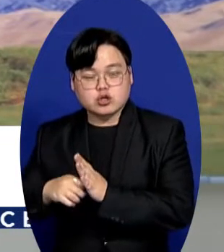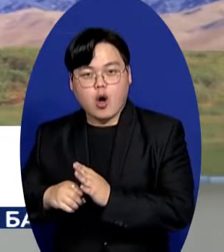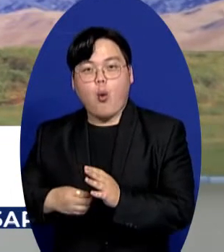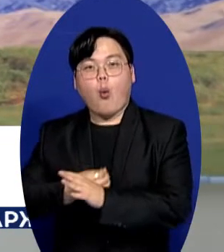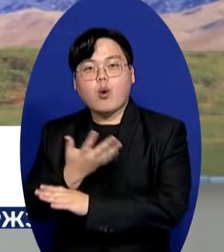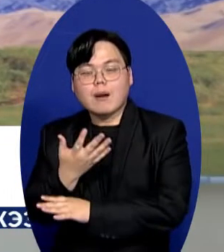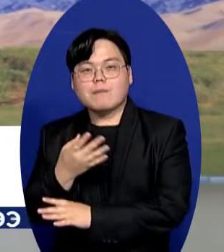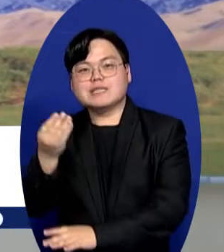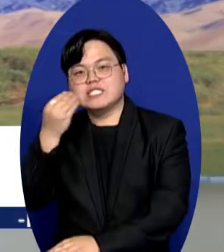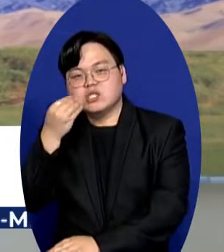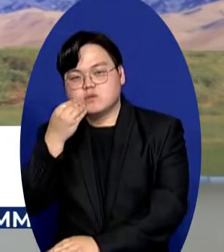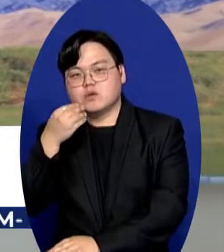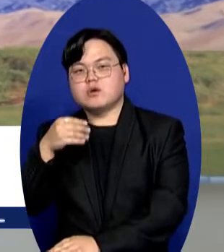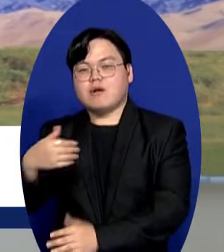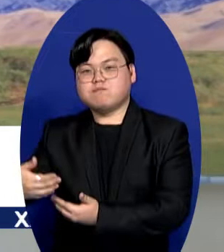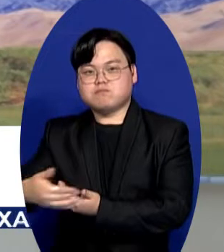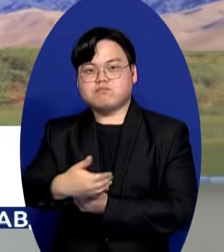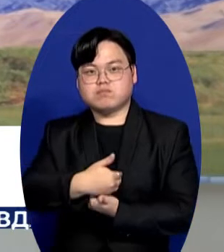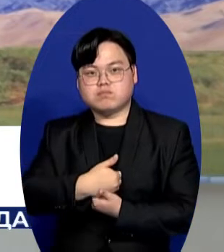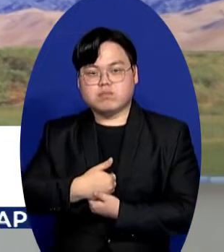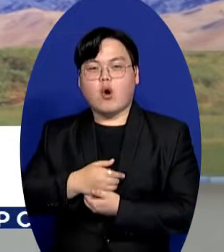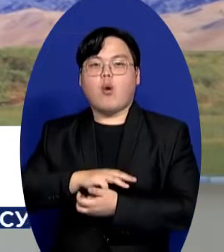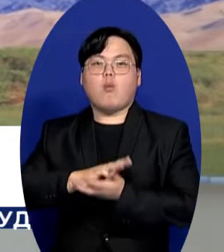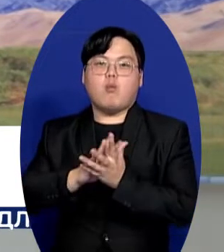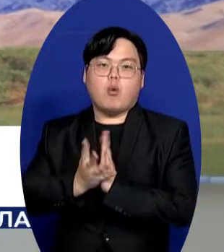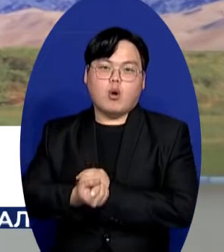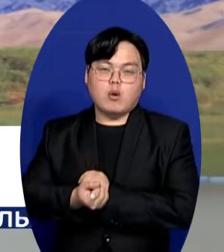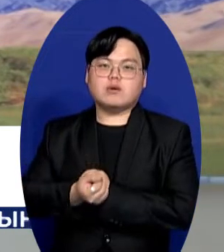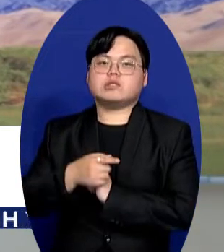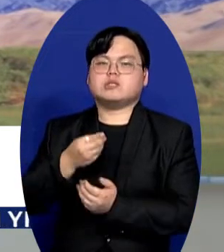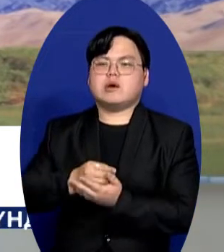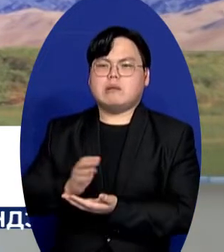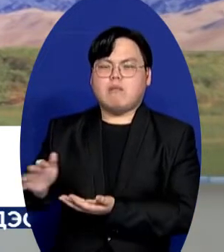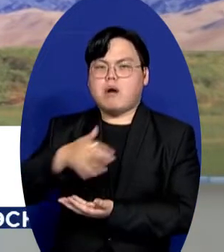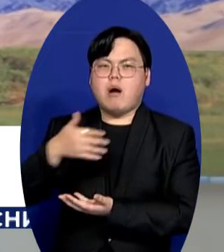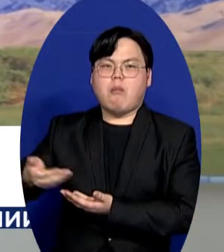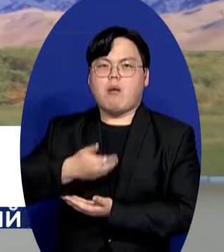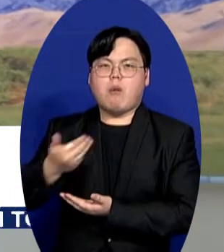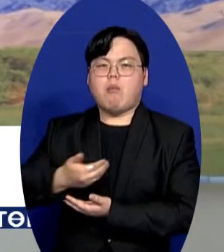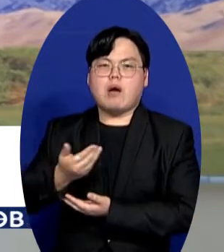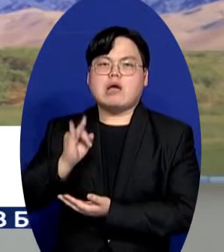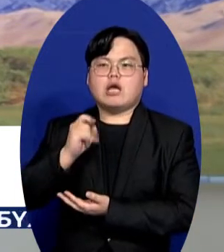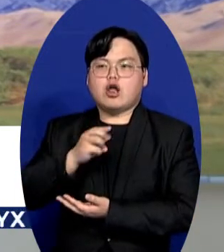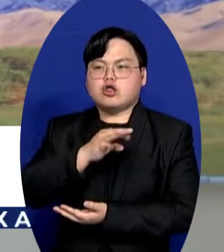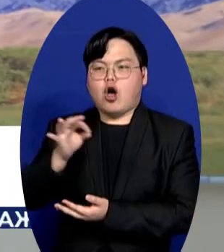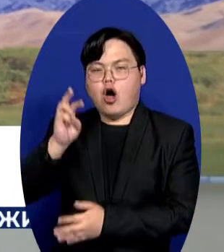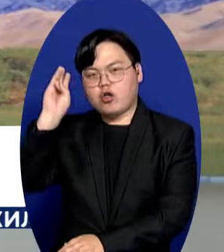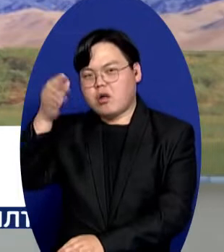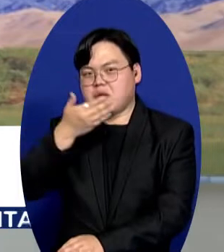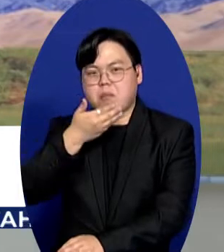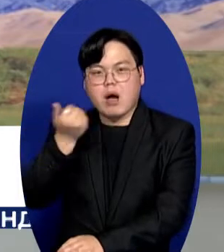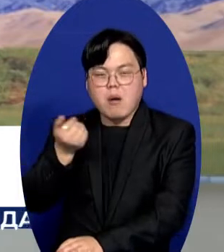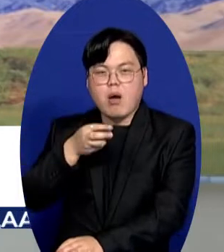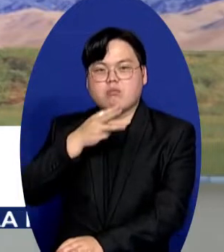нар одоо жимсгэн түүгээд ингээд яадаг боловч тухайн одоо хэдийн хэмжээний түүж байгаа тоон тодорхой биш мэдээллийн санд оруулдаггүй